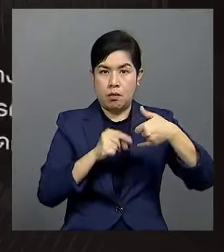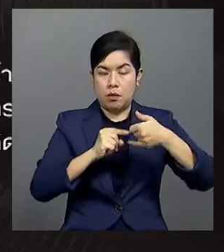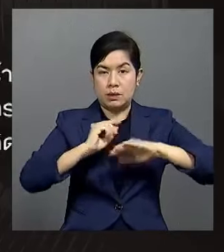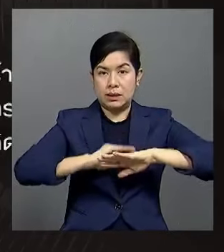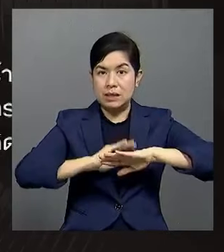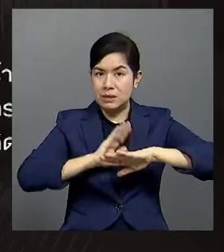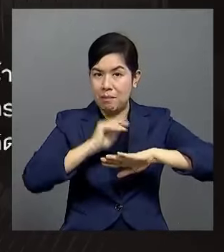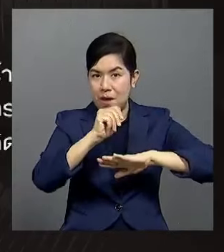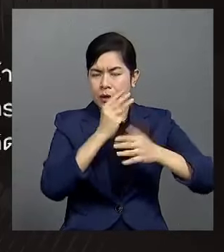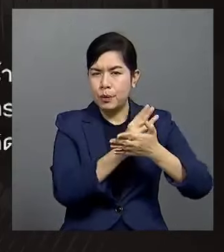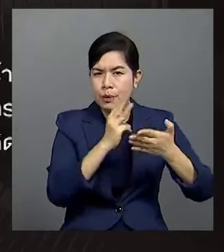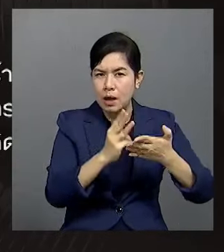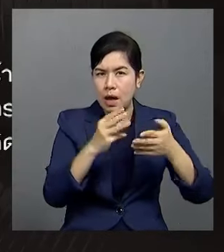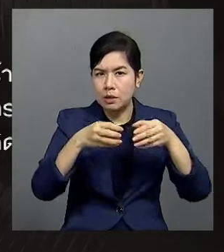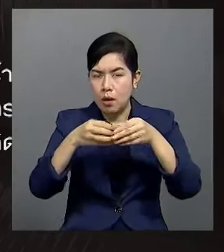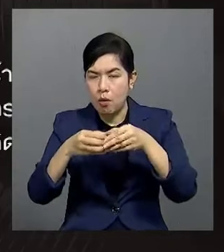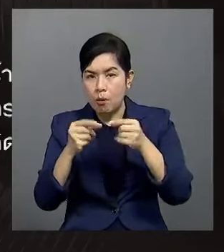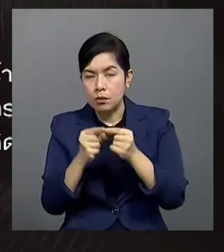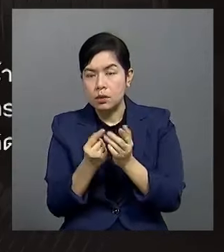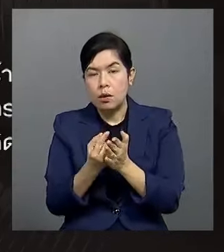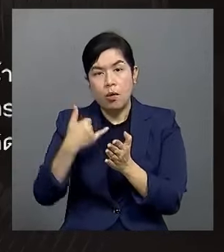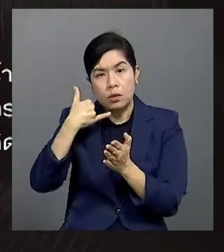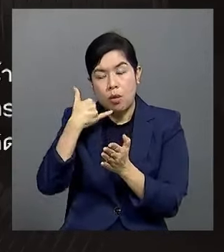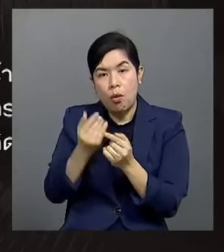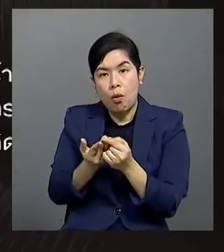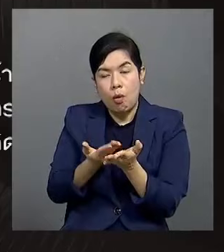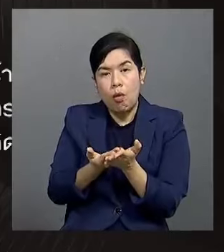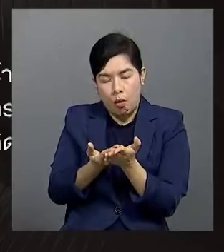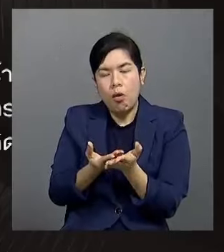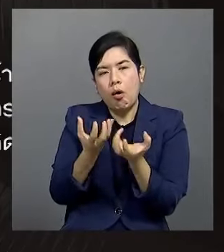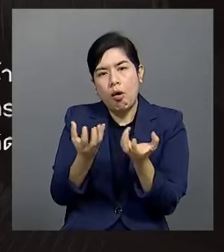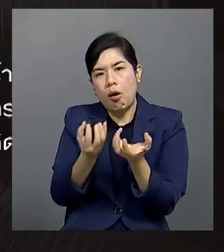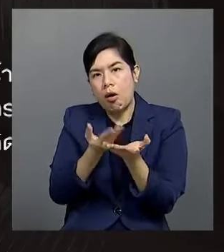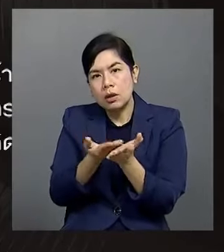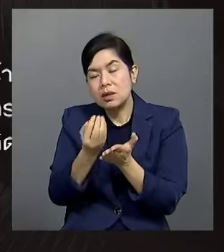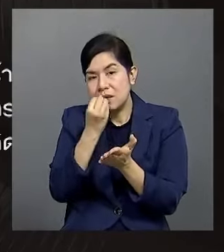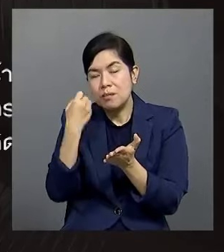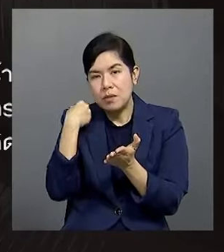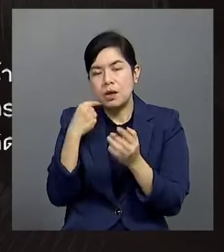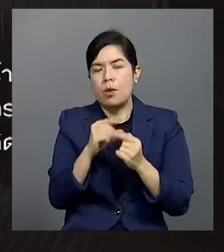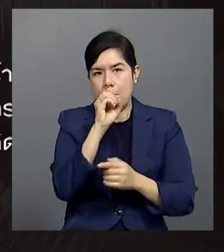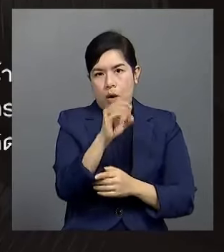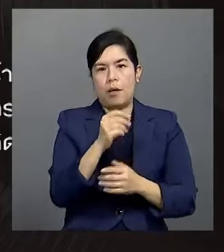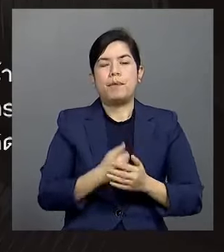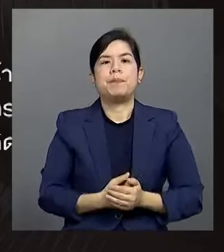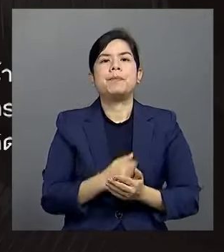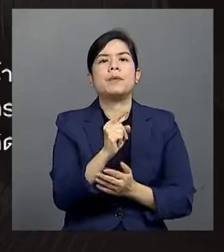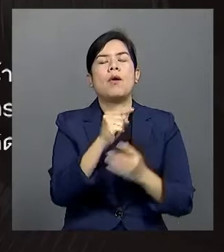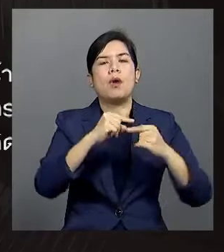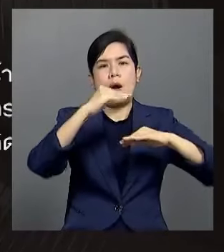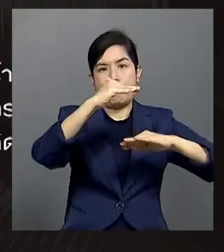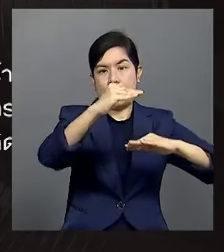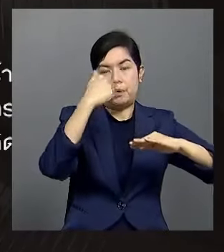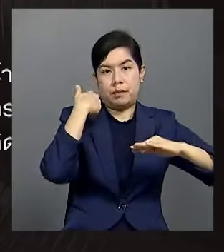คได้ทำข้อเสนอต่อออนไลน์ฟู้ดเดลิเวอรี่แพลตฟอร์มดังนี้ไม่ตั้งค่ามาตรฐานปกติให้มีช้